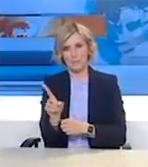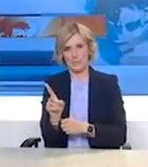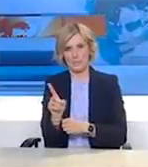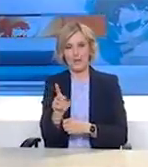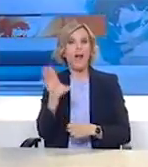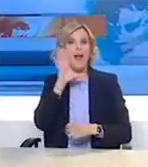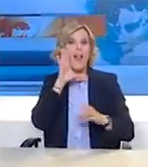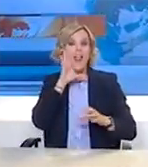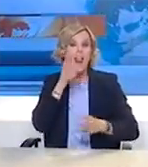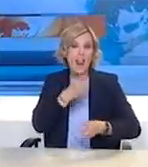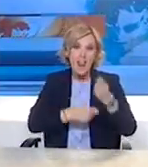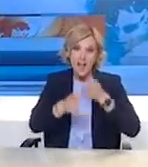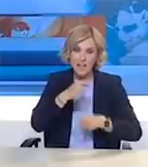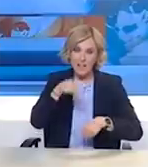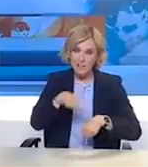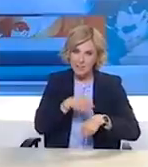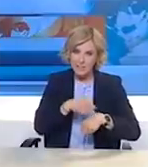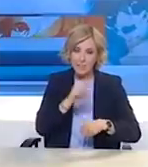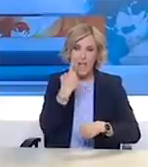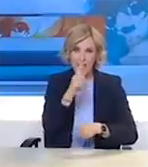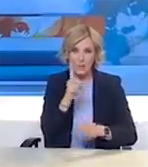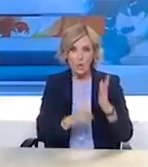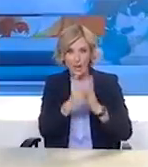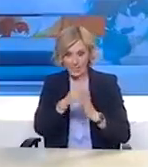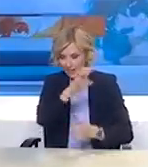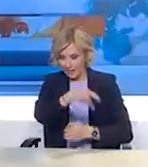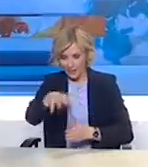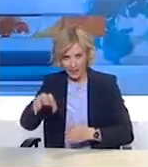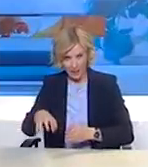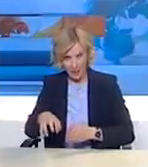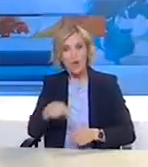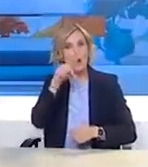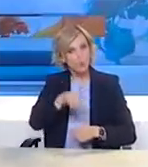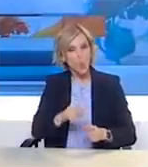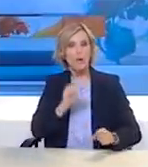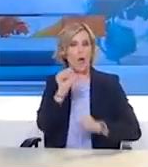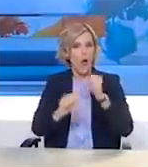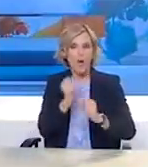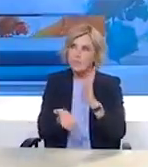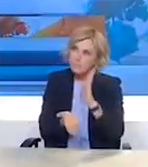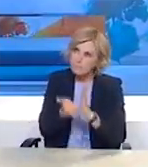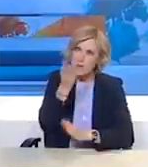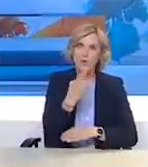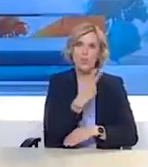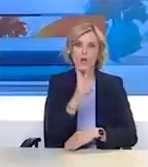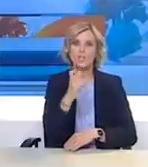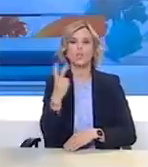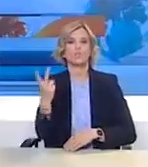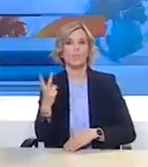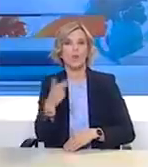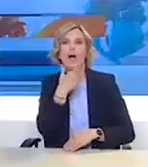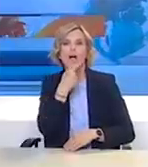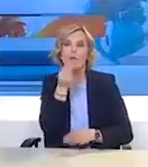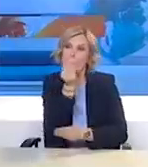Οπότε οι λαϊκές αγορές στην Αττική από 111 έχουν διπλασιαστεί και πλέον για όσο διαρκούν τα μέτρα θα είναι 222, ώστε να διευκολύνονται οι πολίτες και να αποφεύγει